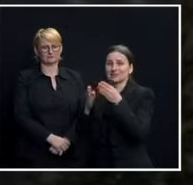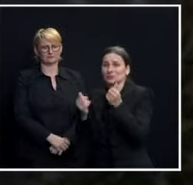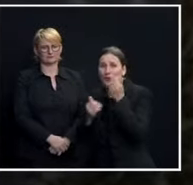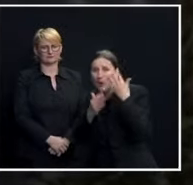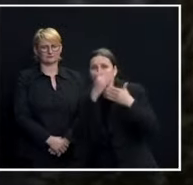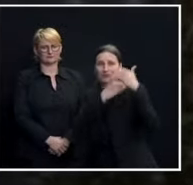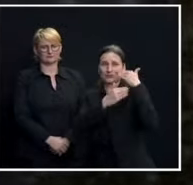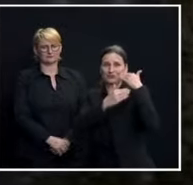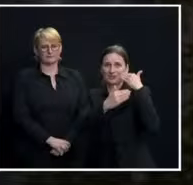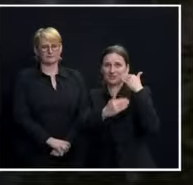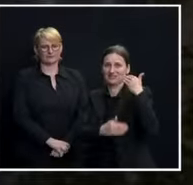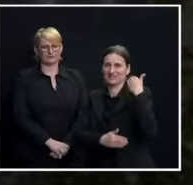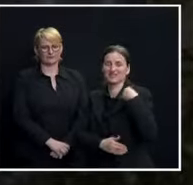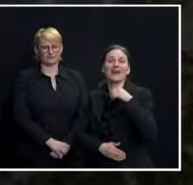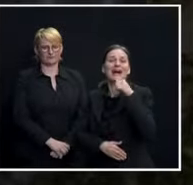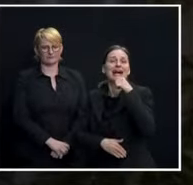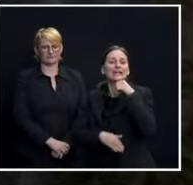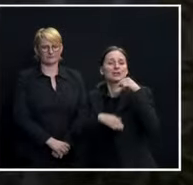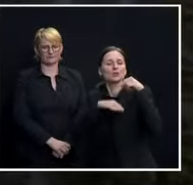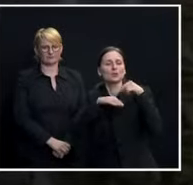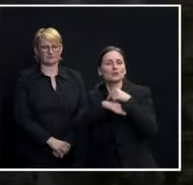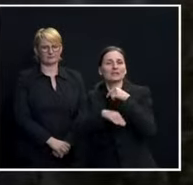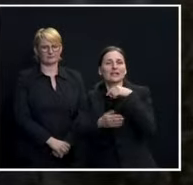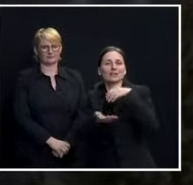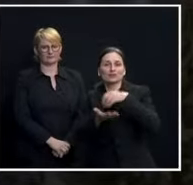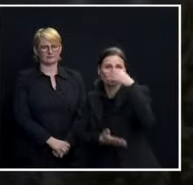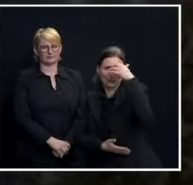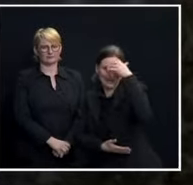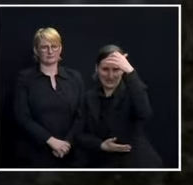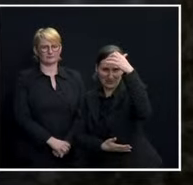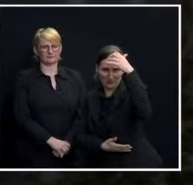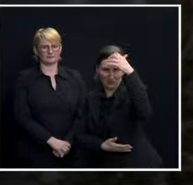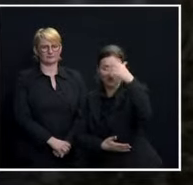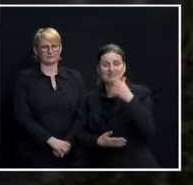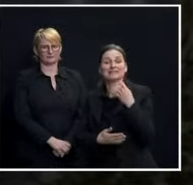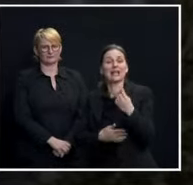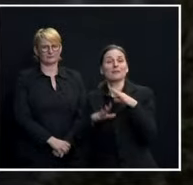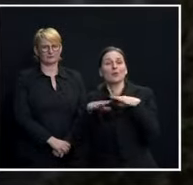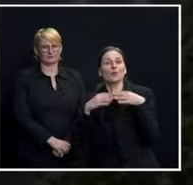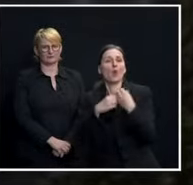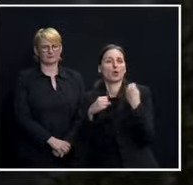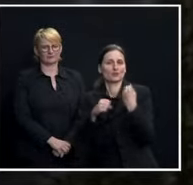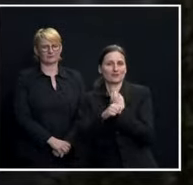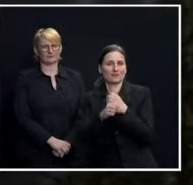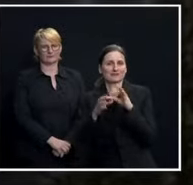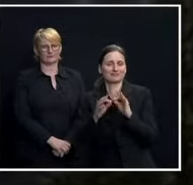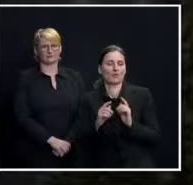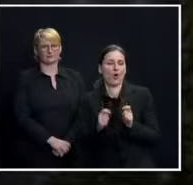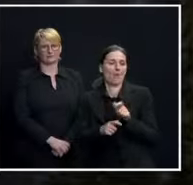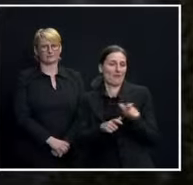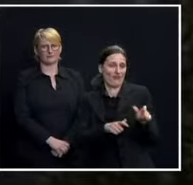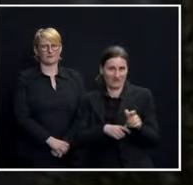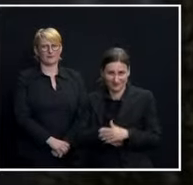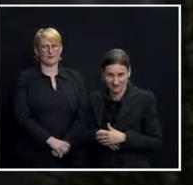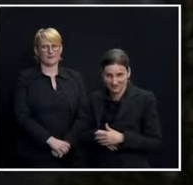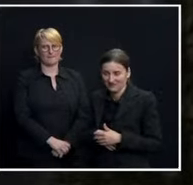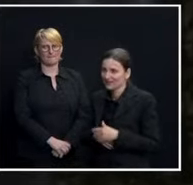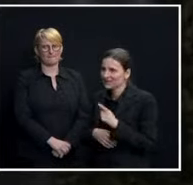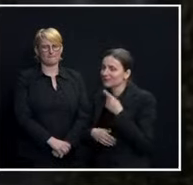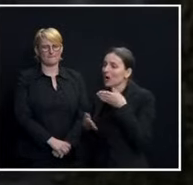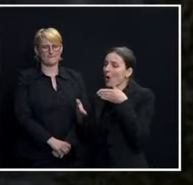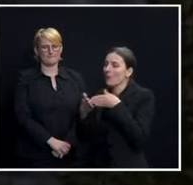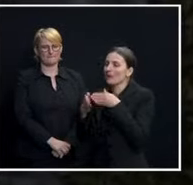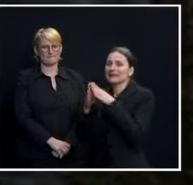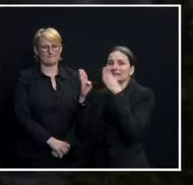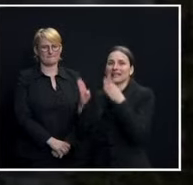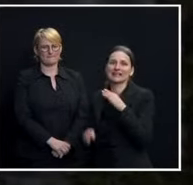gab der Jugendring in der Stadt München hier, die Workshops gemacht haben zu den Opfern. Ganz interessant, es gibt auch eine